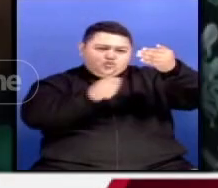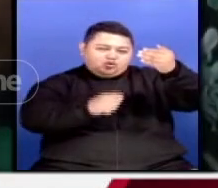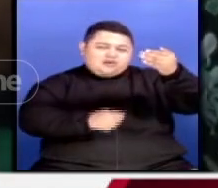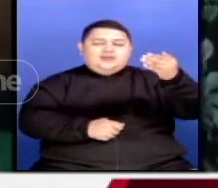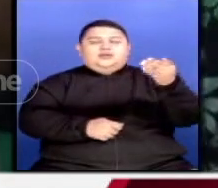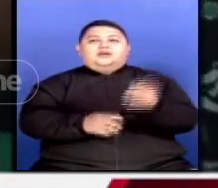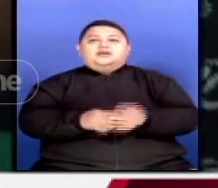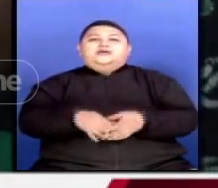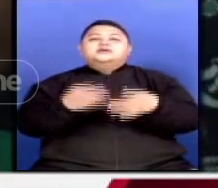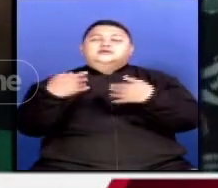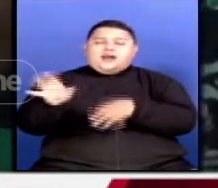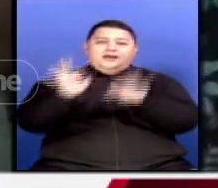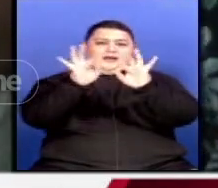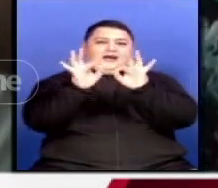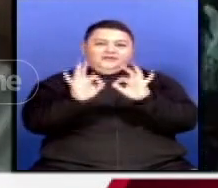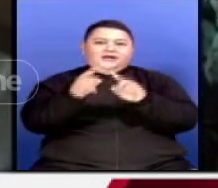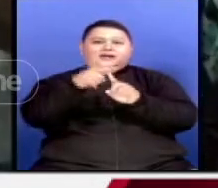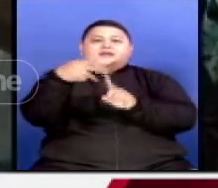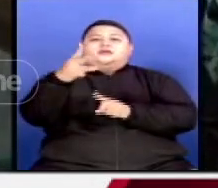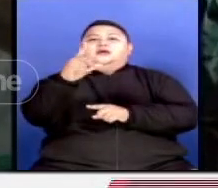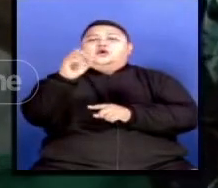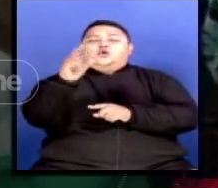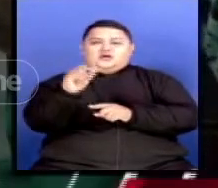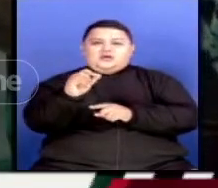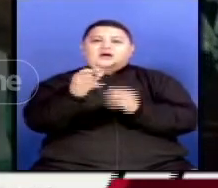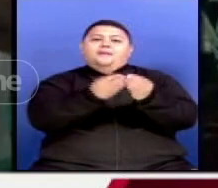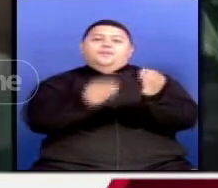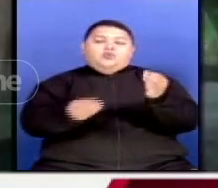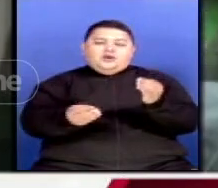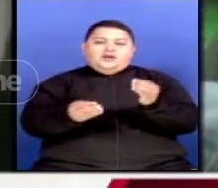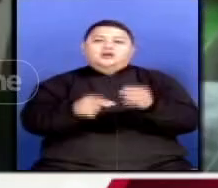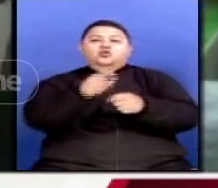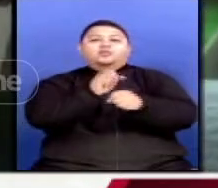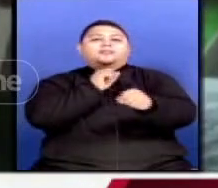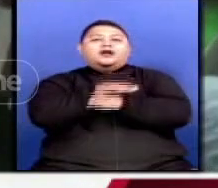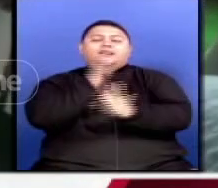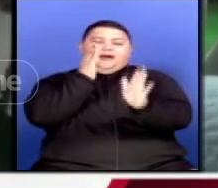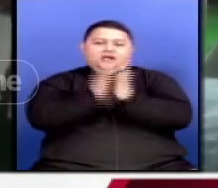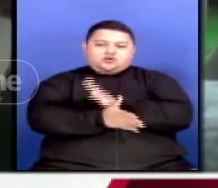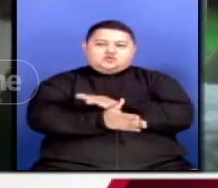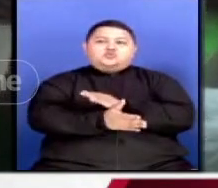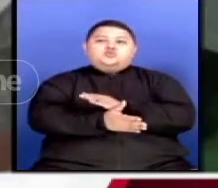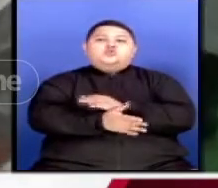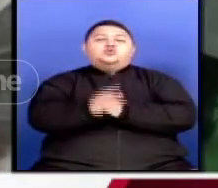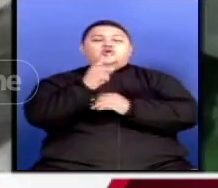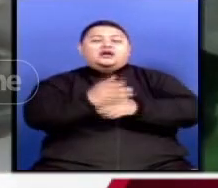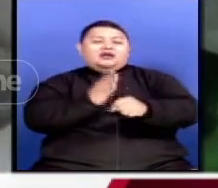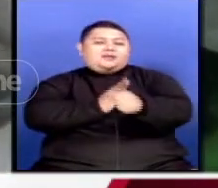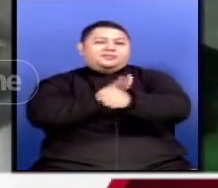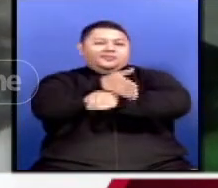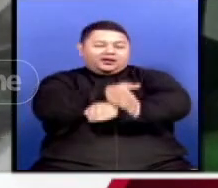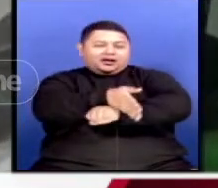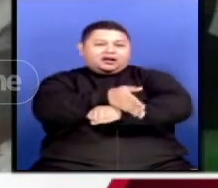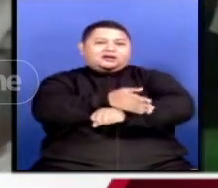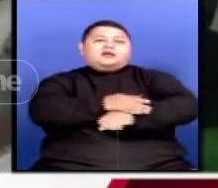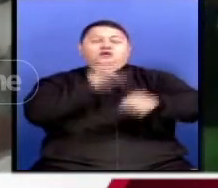Selain diajari secara teori, perwakilan peserta juga diminta melakukan praktik langsung, mulai dari penyembelihan hingga pemotongan